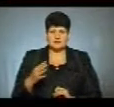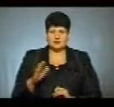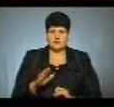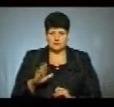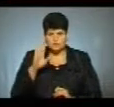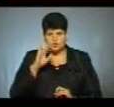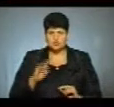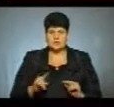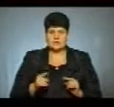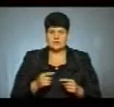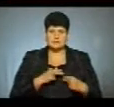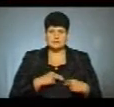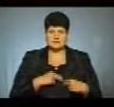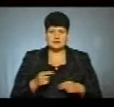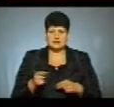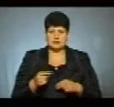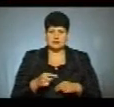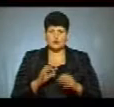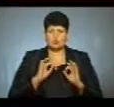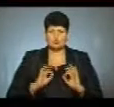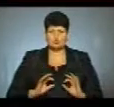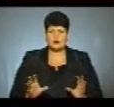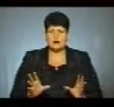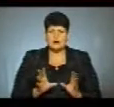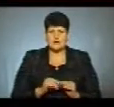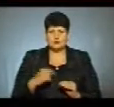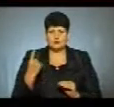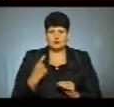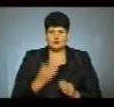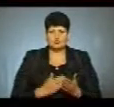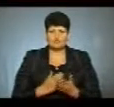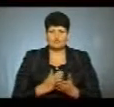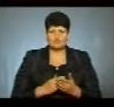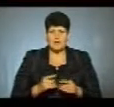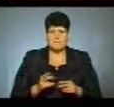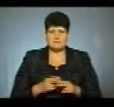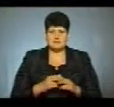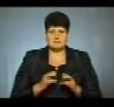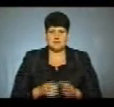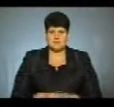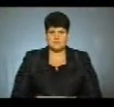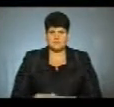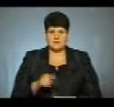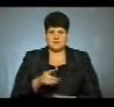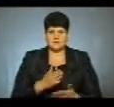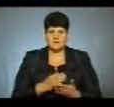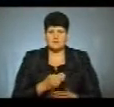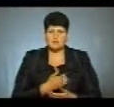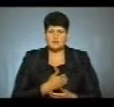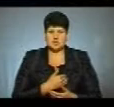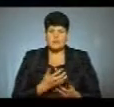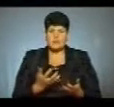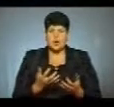чоловіка затримали працівники Тернопільської прокуратури разом з обласною службою безпеки. Він мав бажання отримати